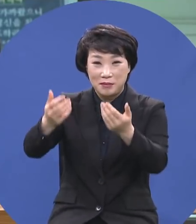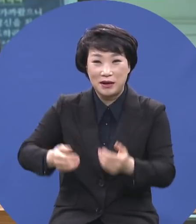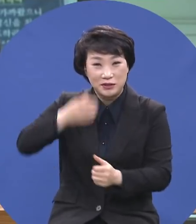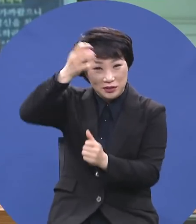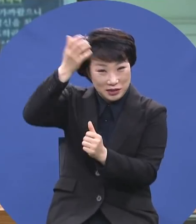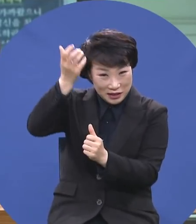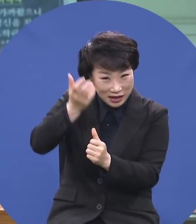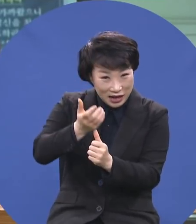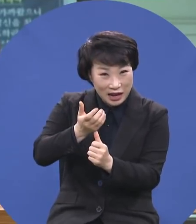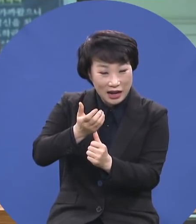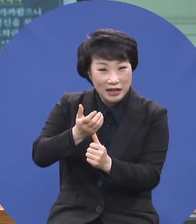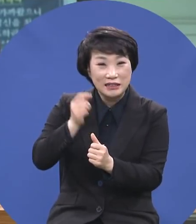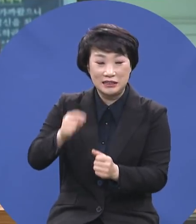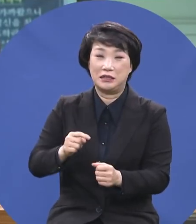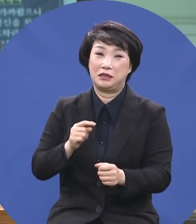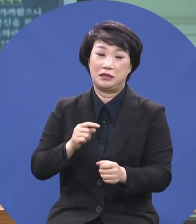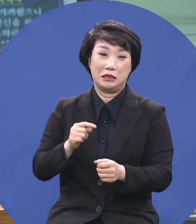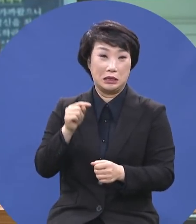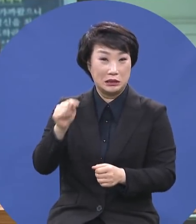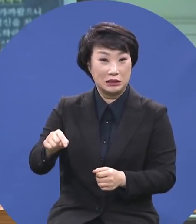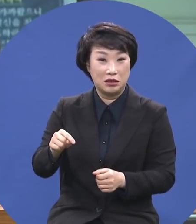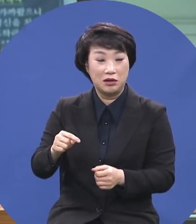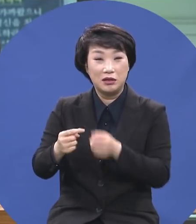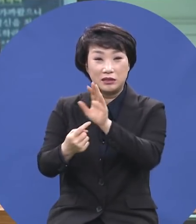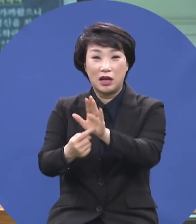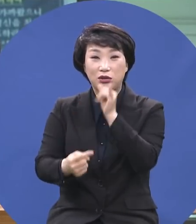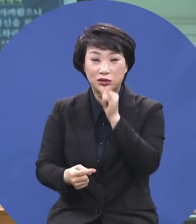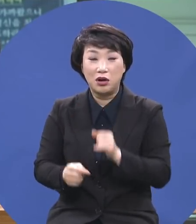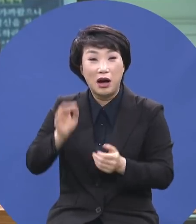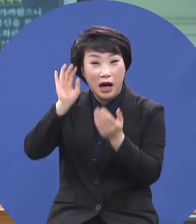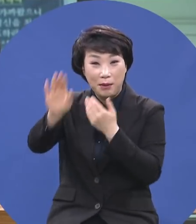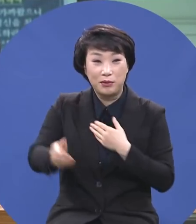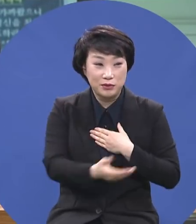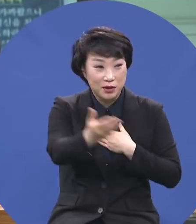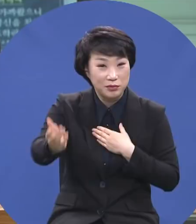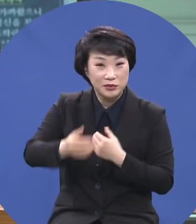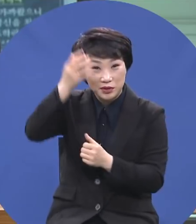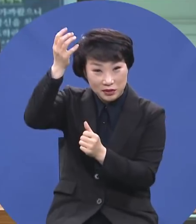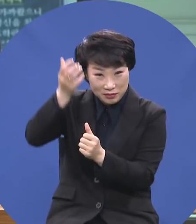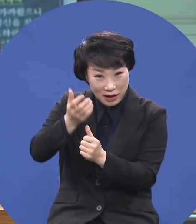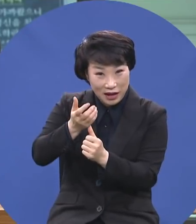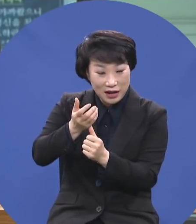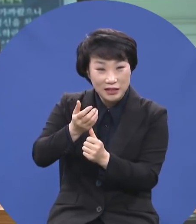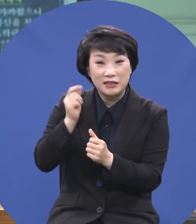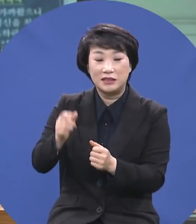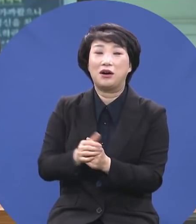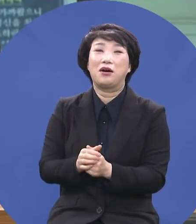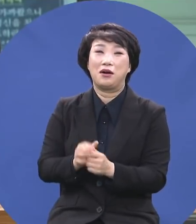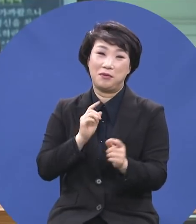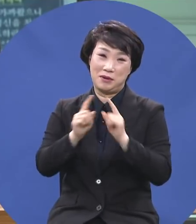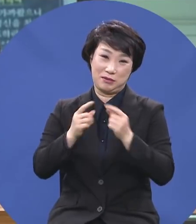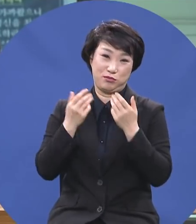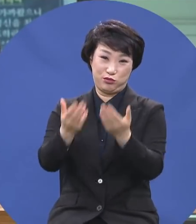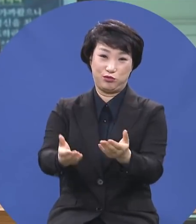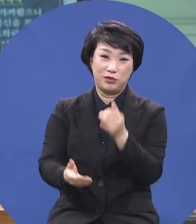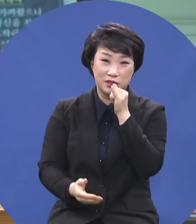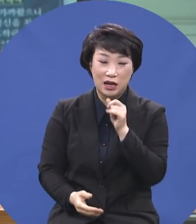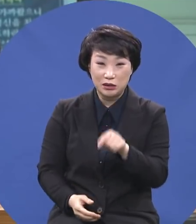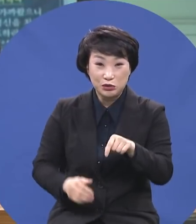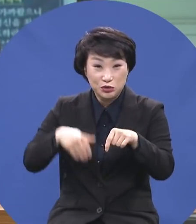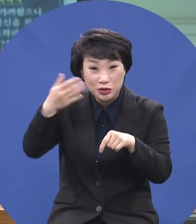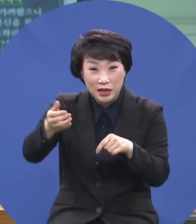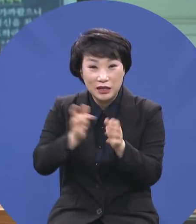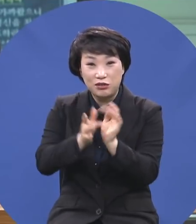성령을 가르쳐 말씀하신 것이다. 앞으로 받을 성령을 가르쳐 말씀하신 것이다. 그